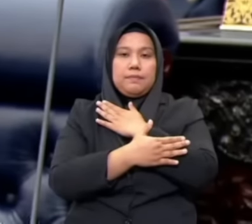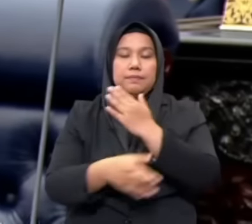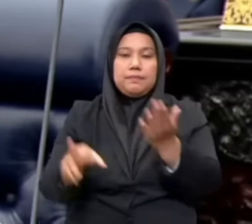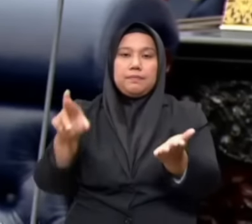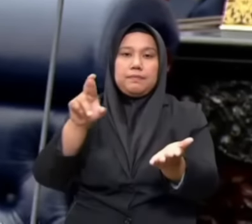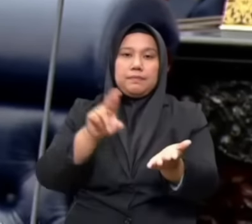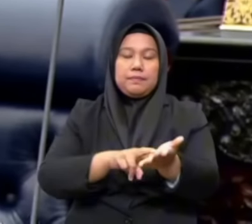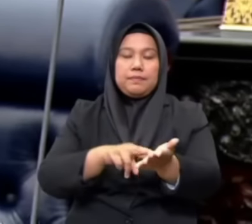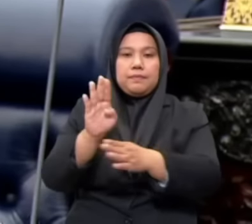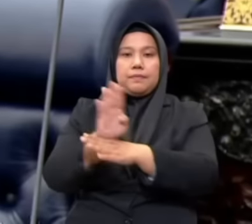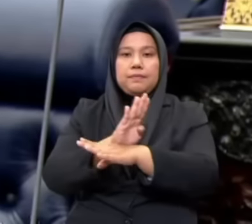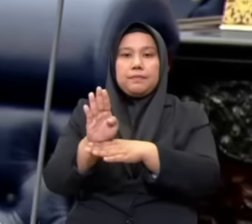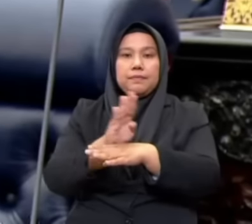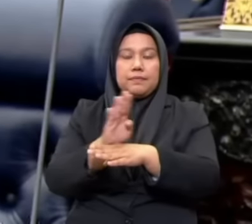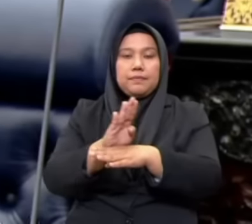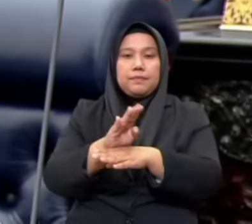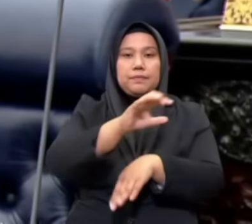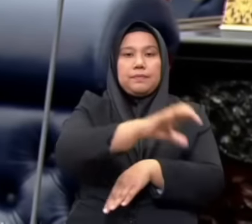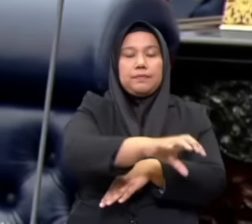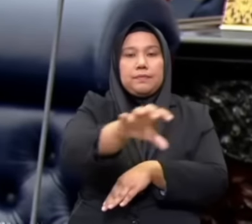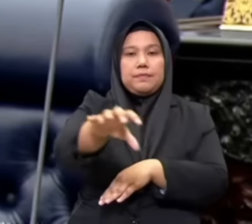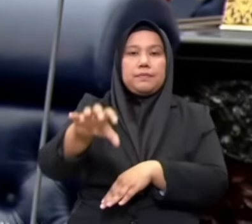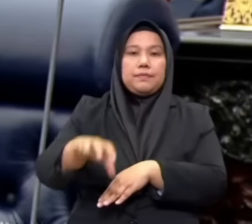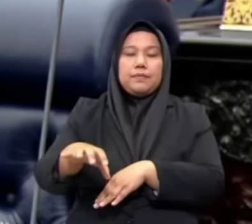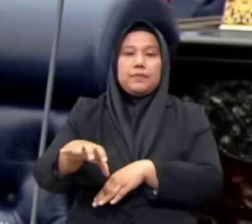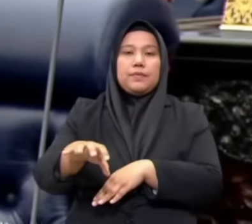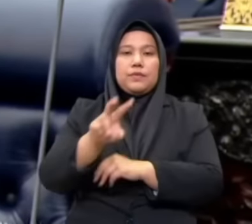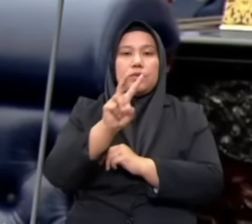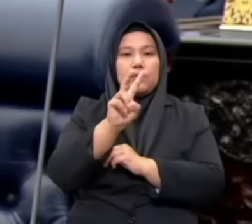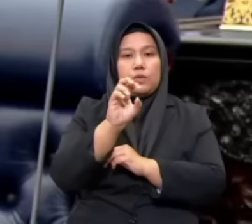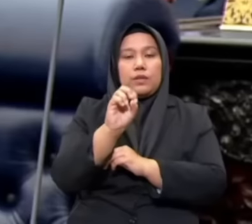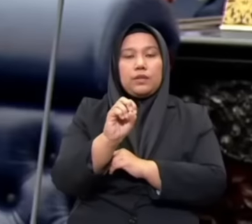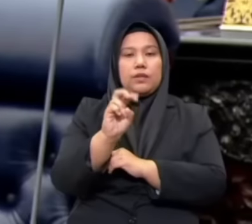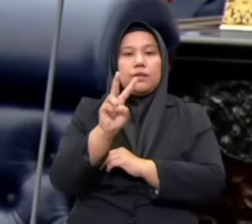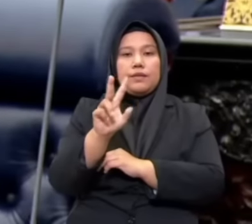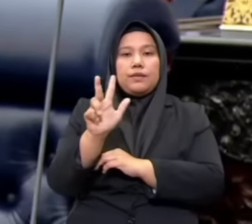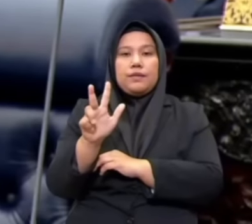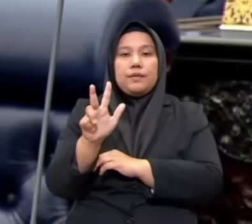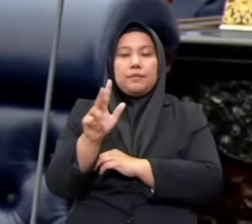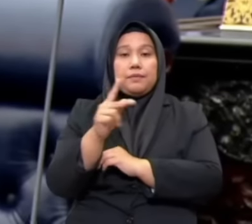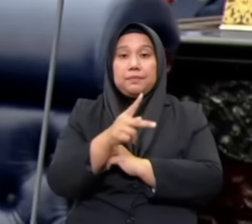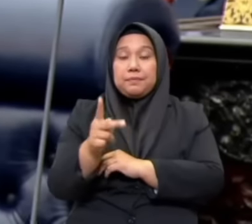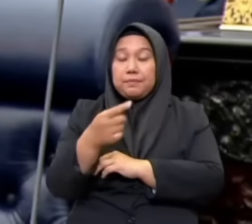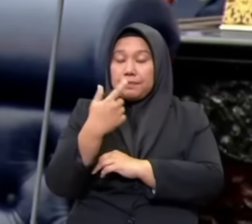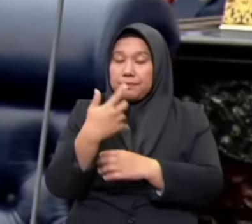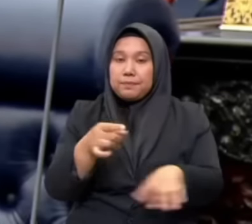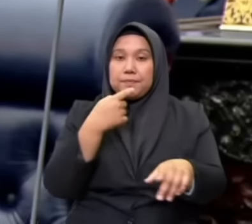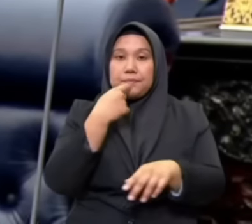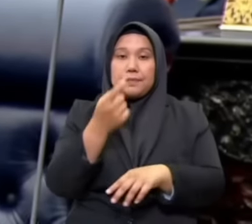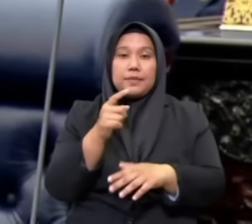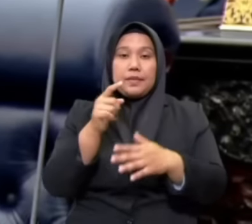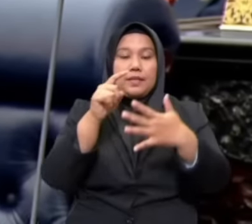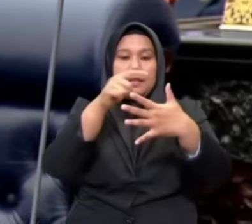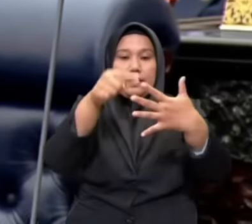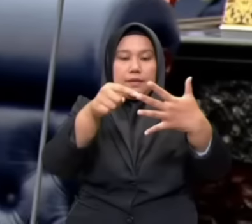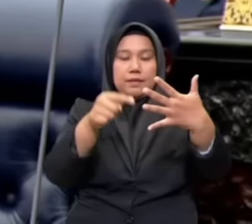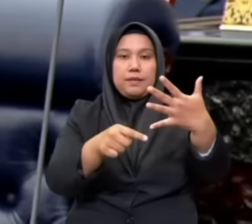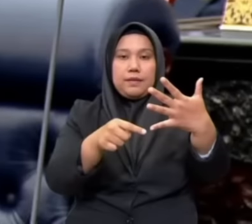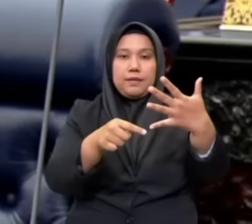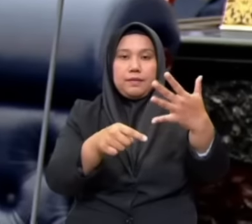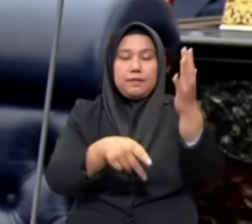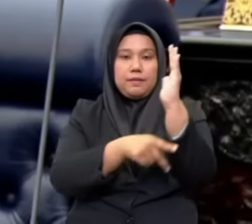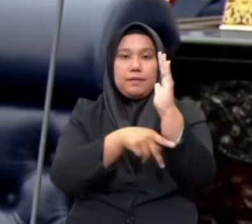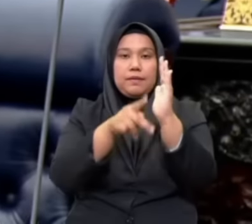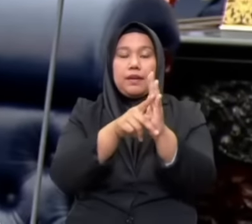report The Business of the State World Bank 2023. Banyak perkara-perkara yang disebut dalam perkara itu, 5 prinsip asas yang harus